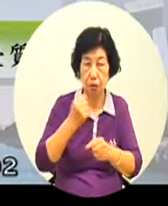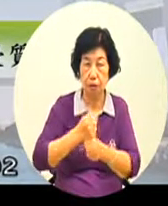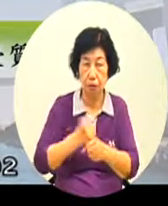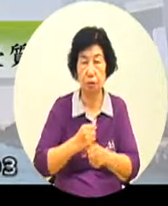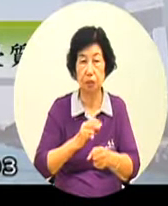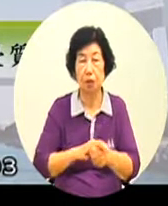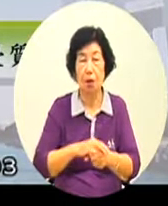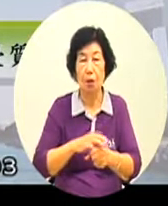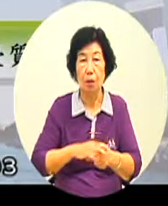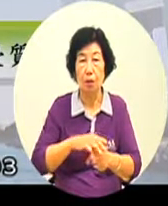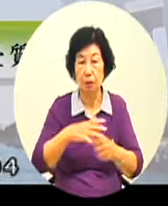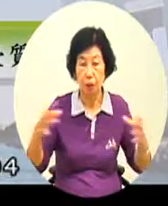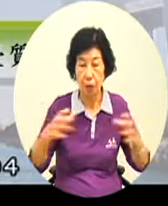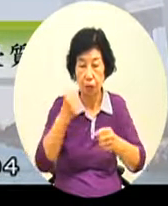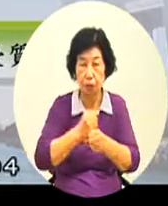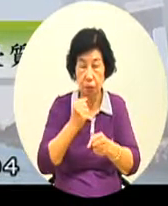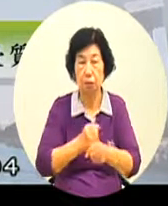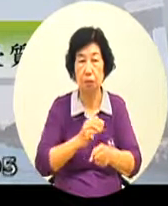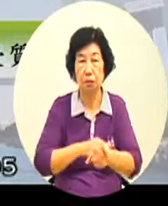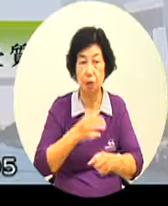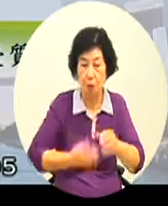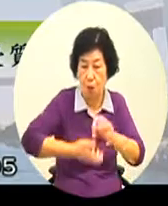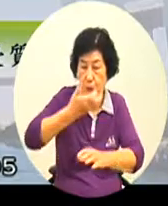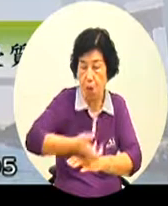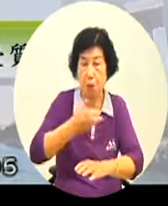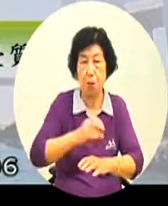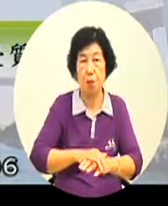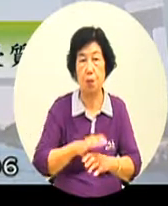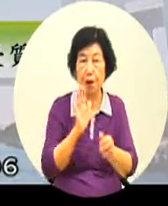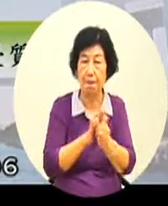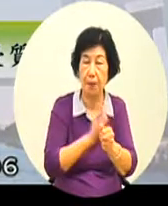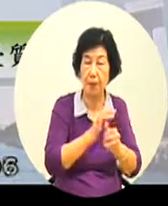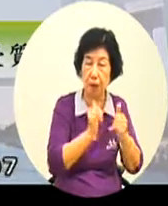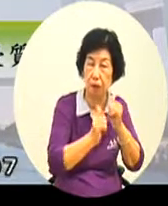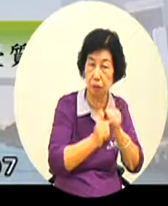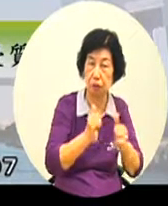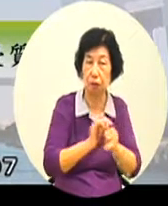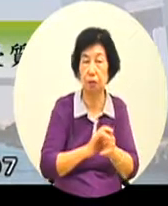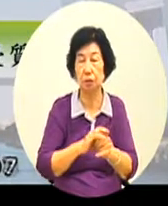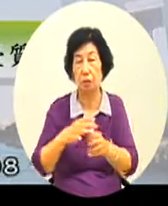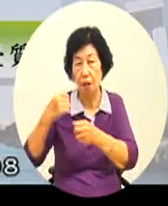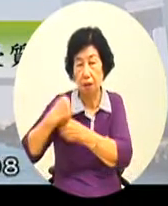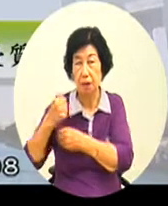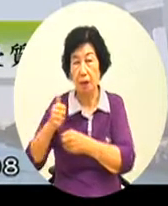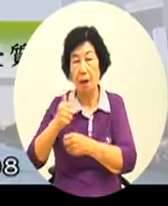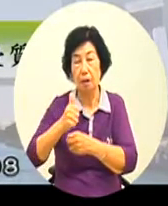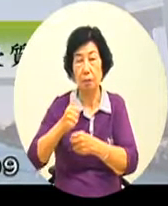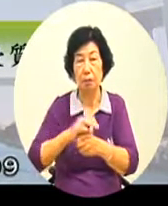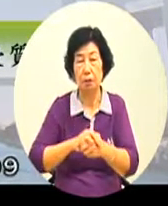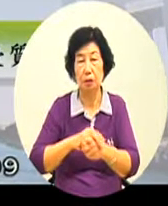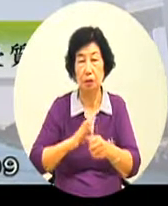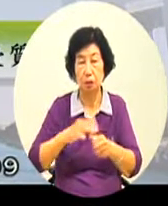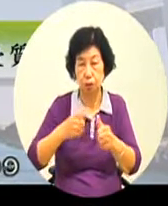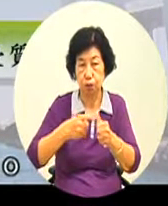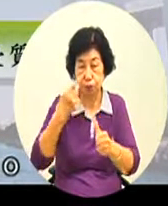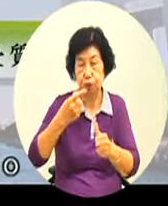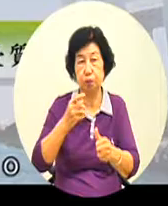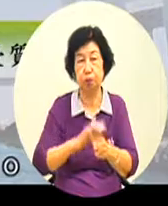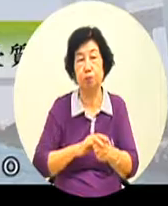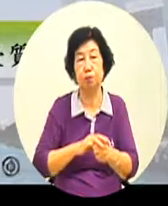仍会秉持着热忱服务，提供市民及役男优质的役政服